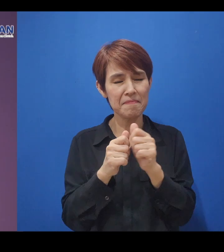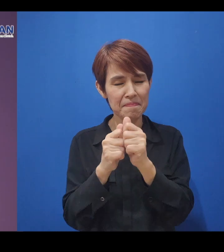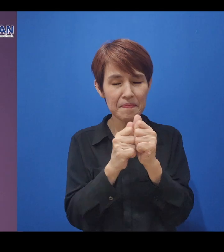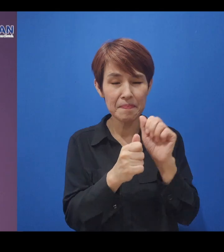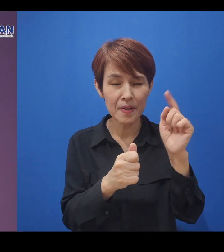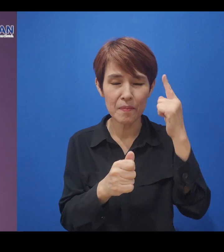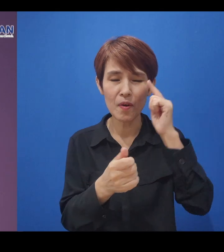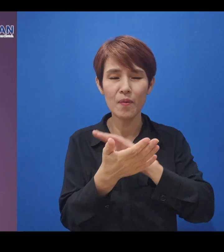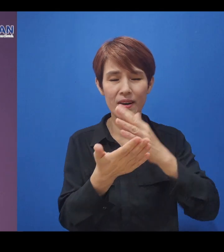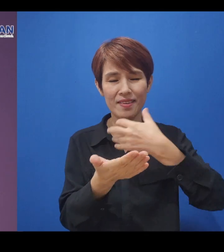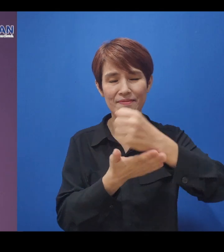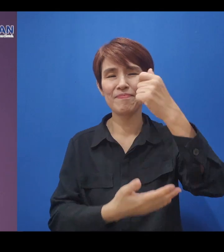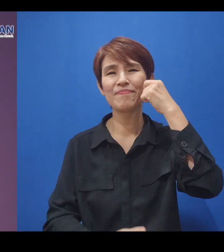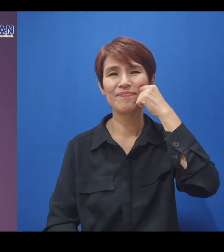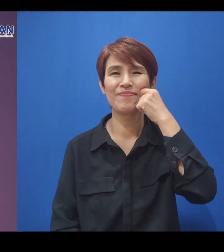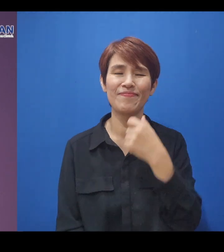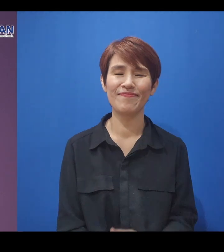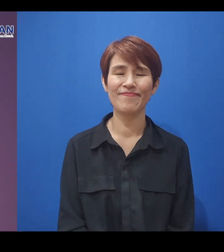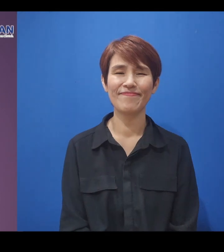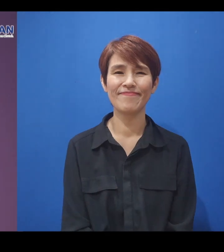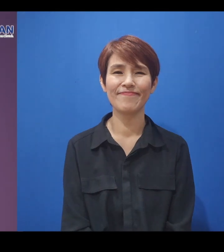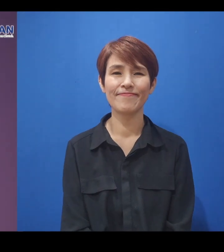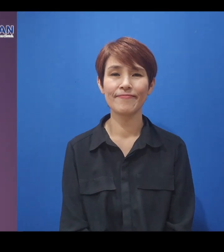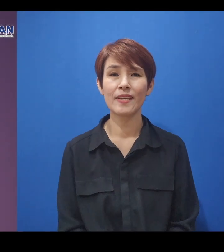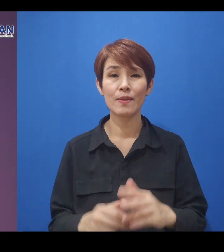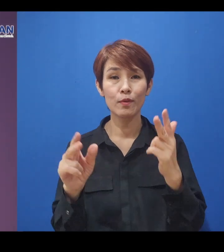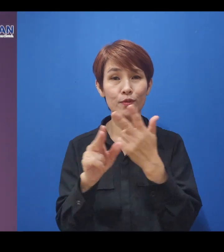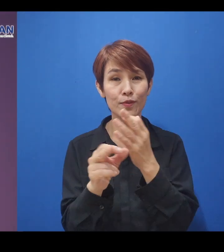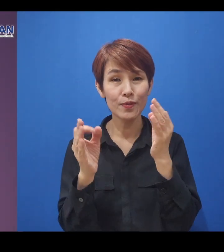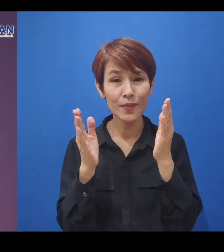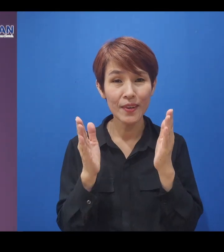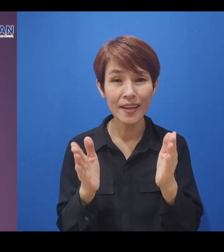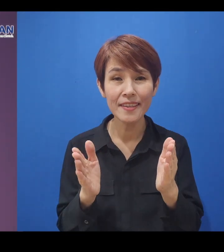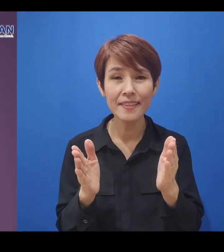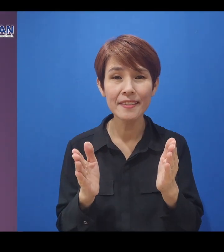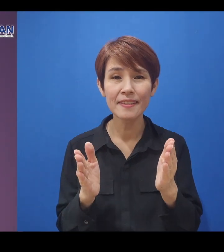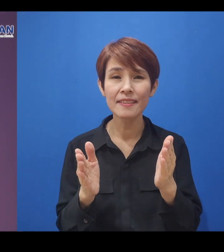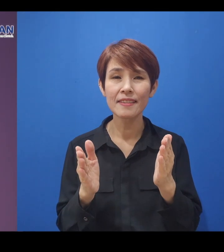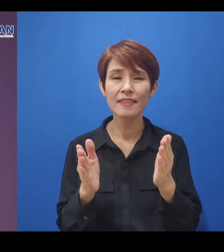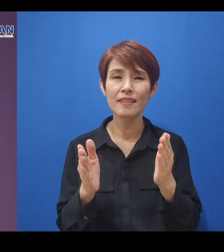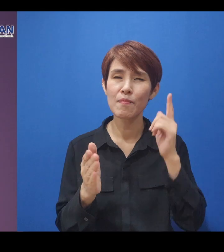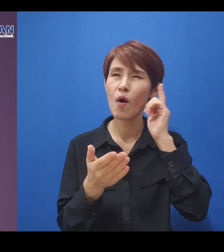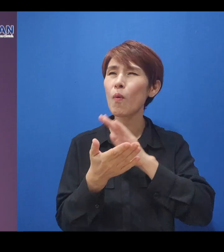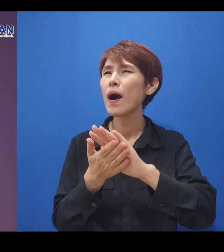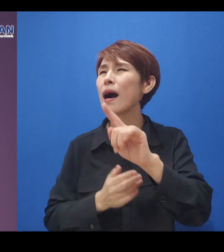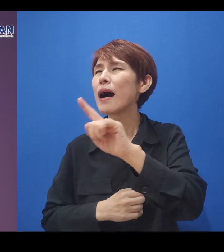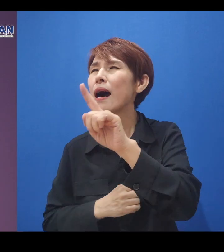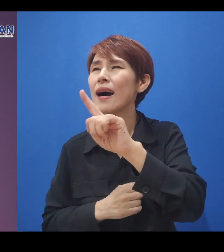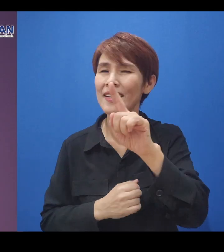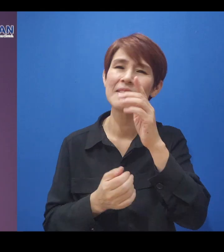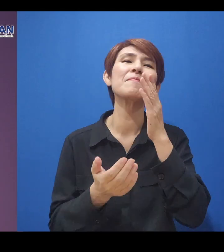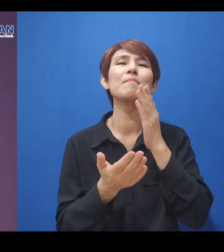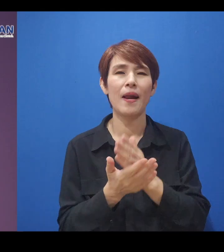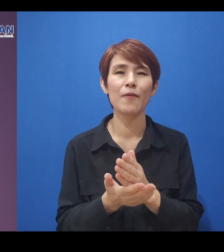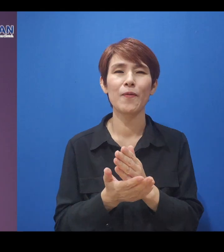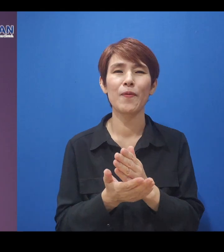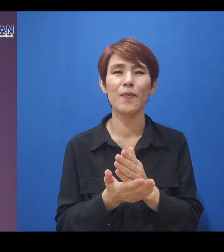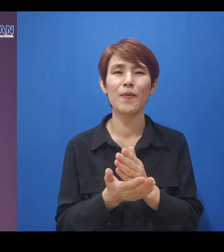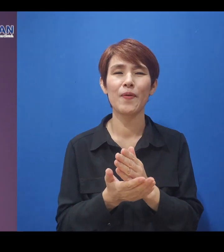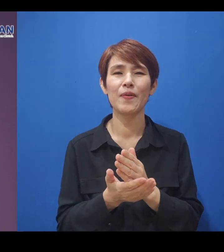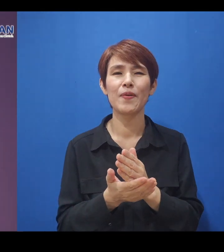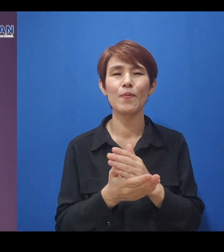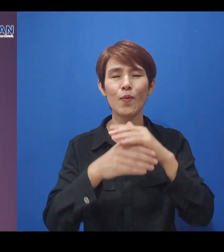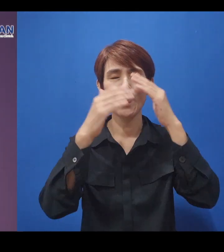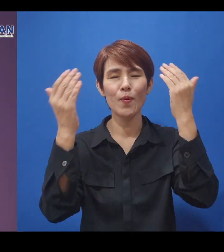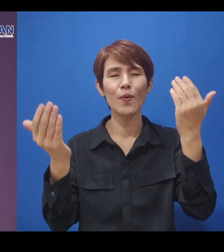줄 믿습니다. 이번 한 주도 다른 데서 평화를 찾지 마시고 우리